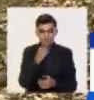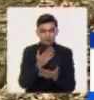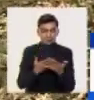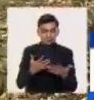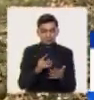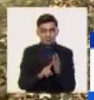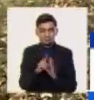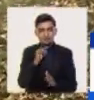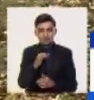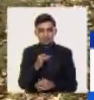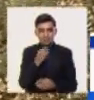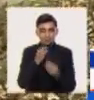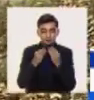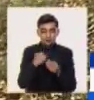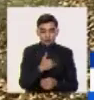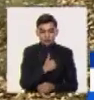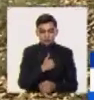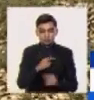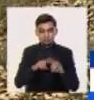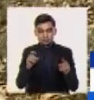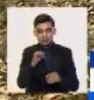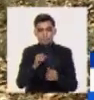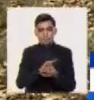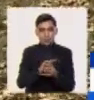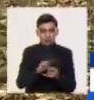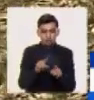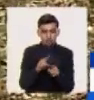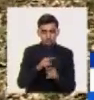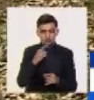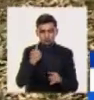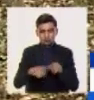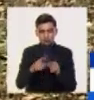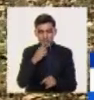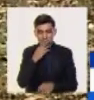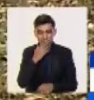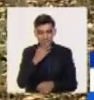То есть не только еда была, здесь уже и мыльные средства начали пахнуть по-другому.